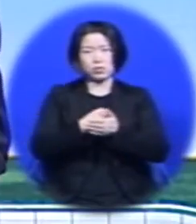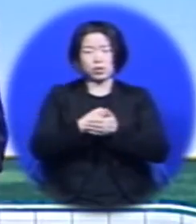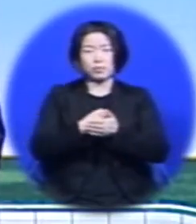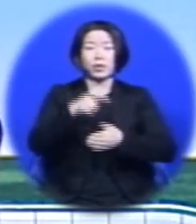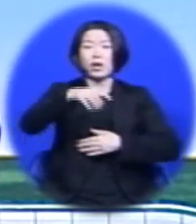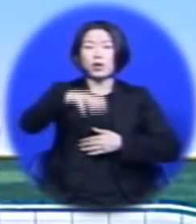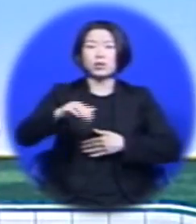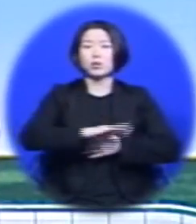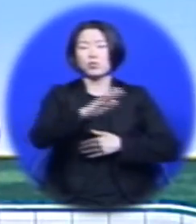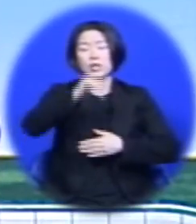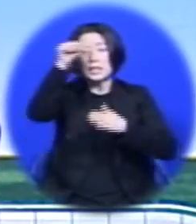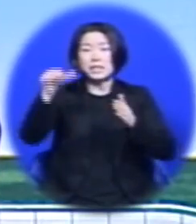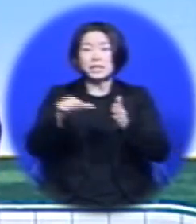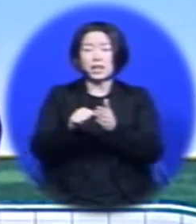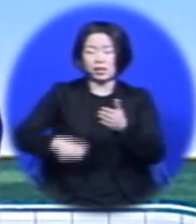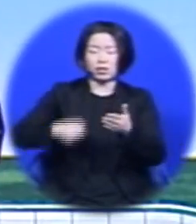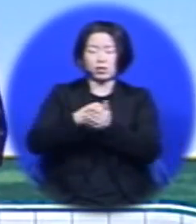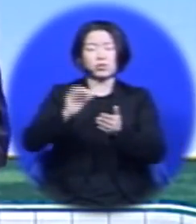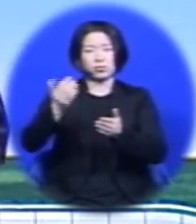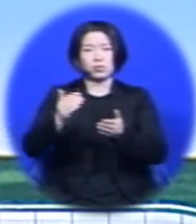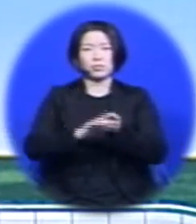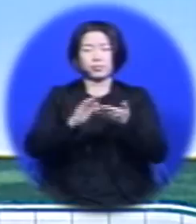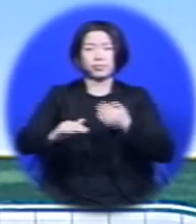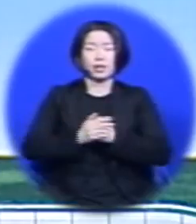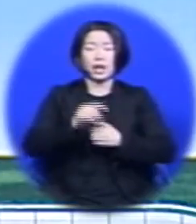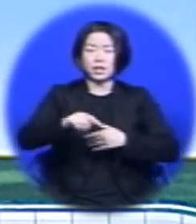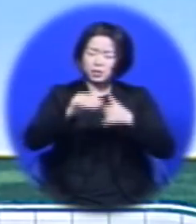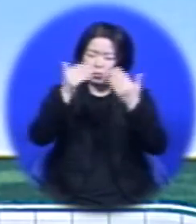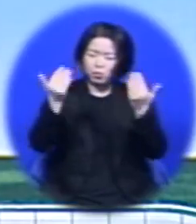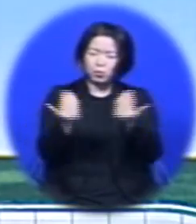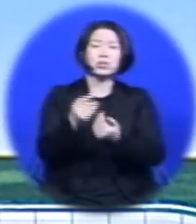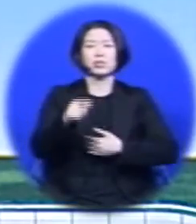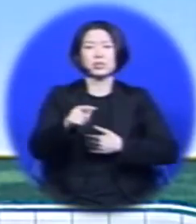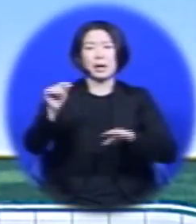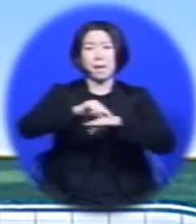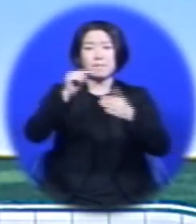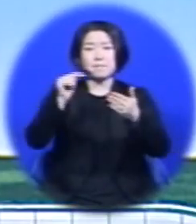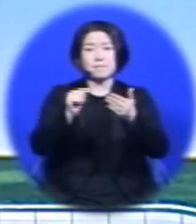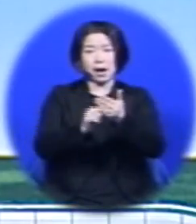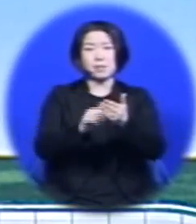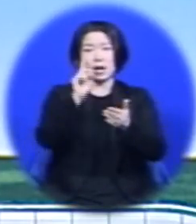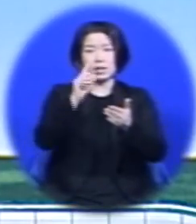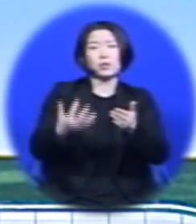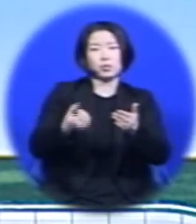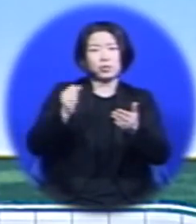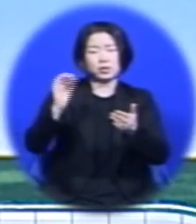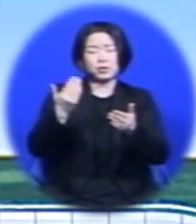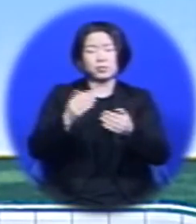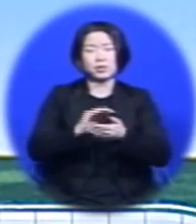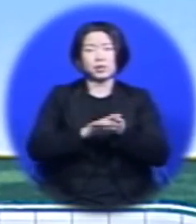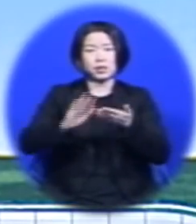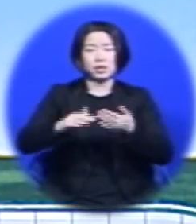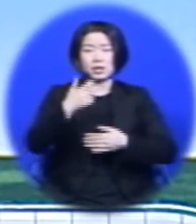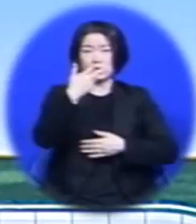인생이 결정되는 겁니다 이 모든 것이 마음으로 되는 겁니다 마음 17절에 보면